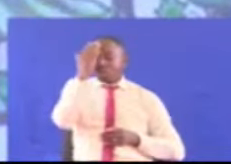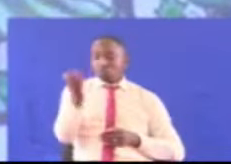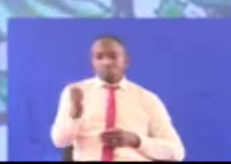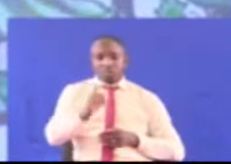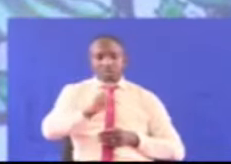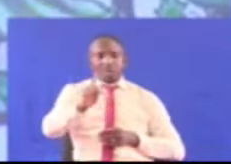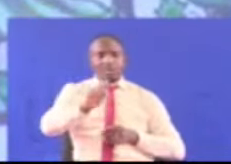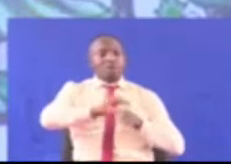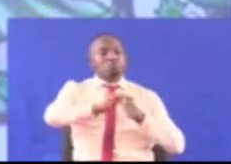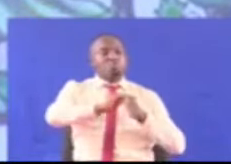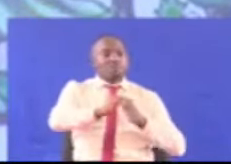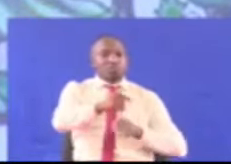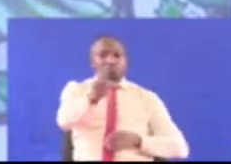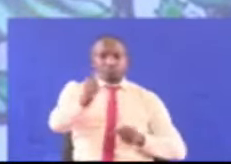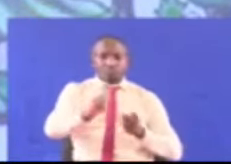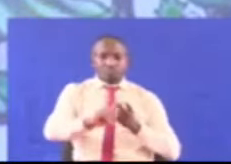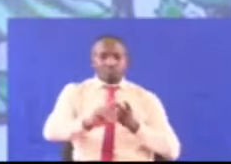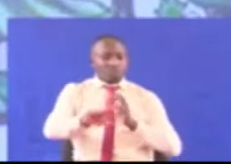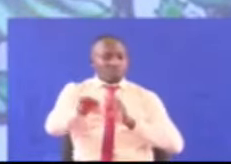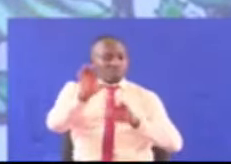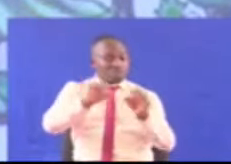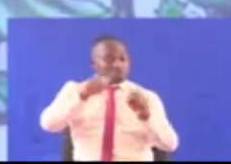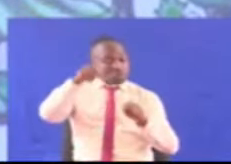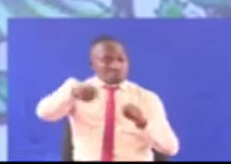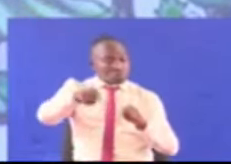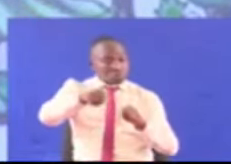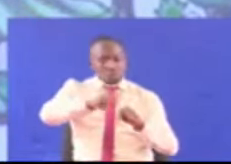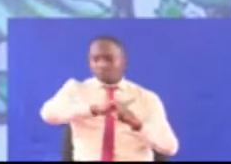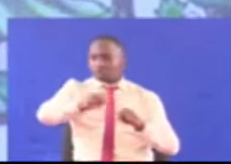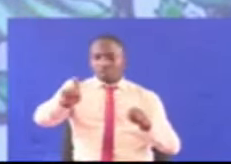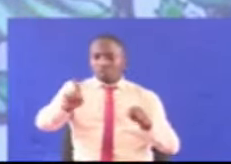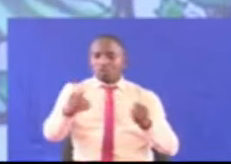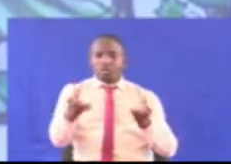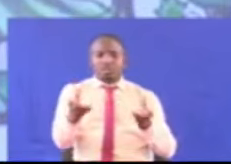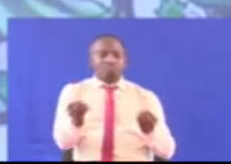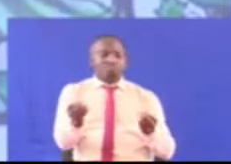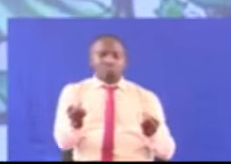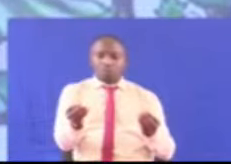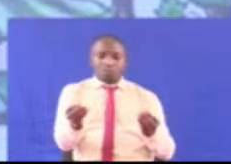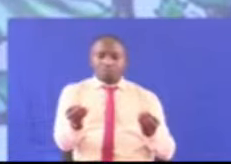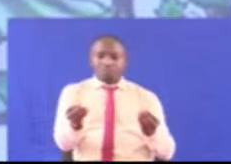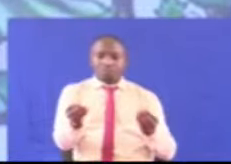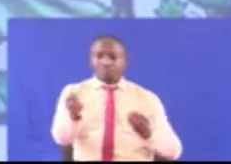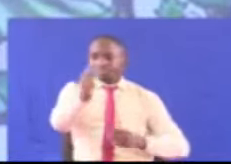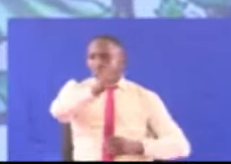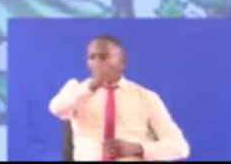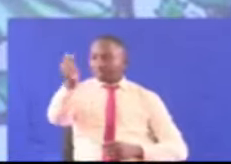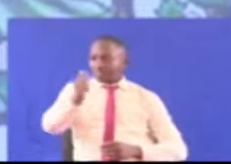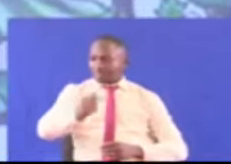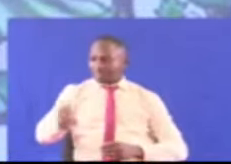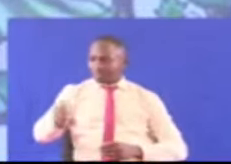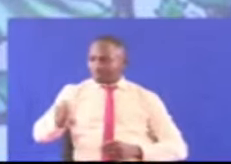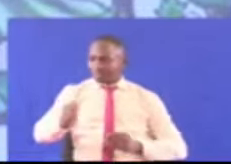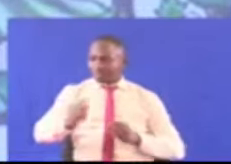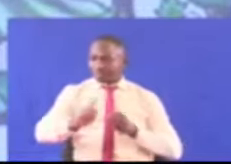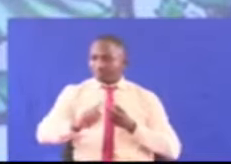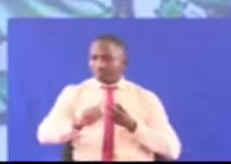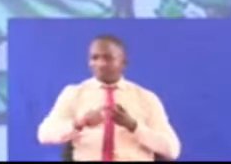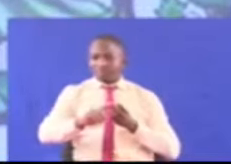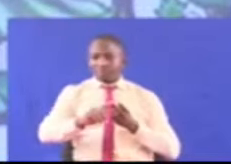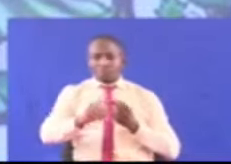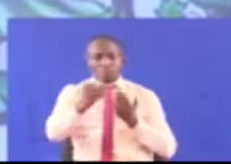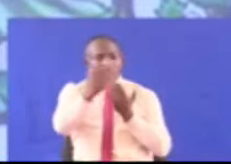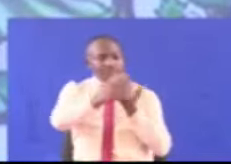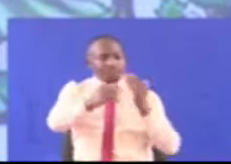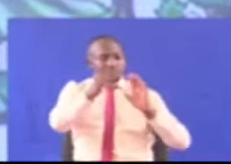anatumika. Uchaguzi huu haukuwa uchaguzi rahisi, pamoja na kwamba sisi kama Tanzania ndio watu ambao kwa nchi